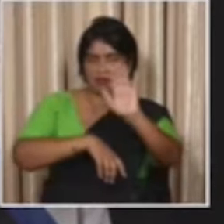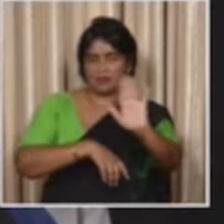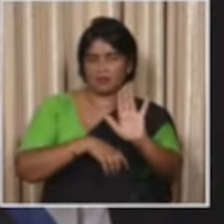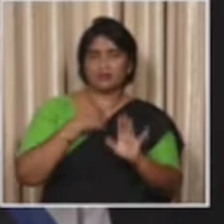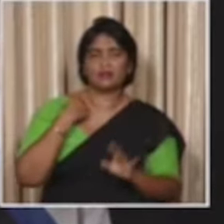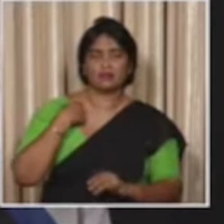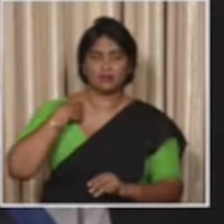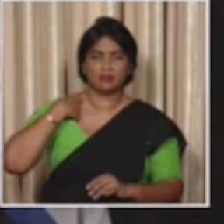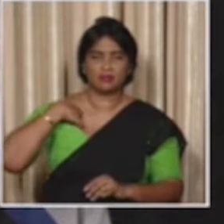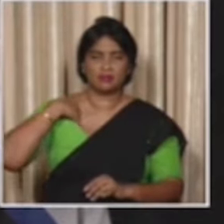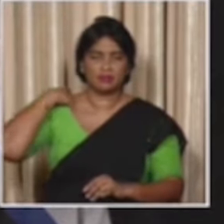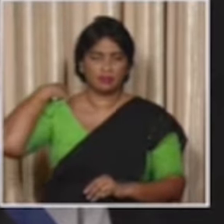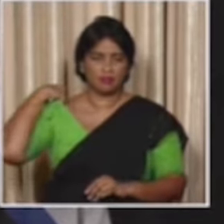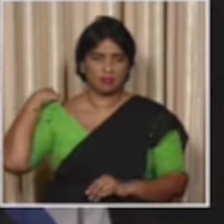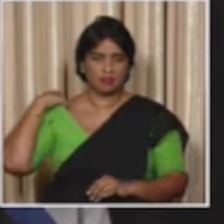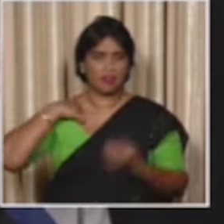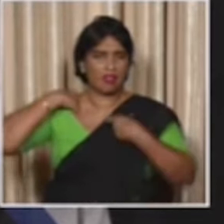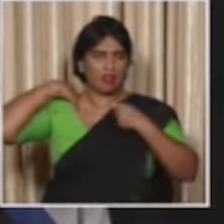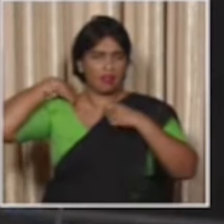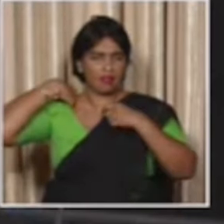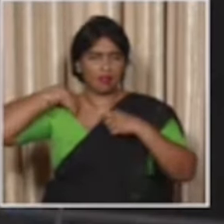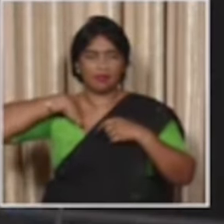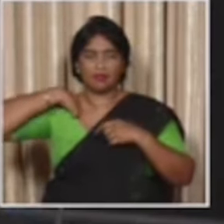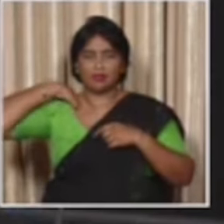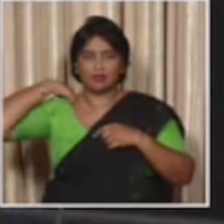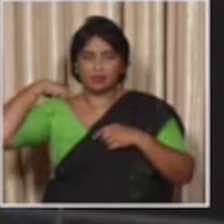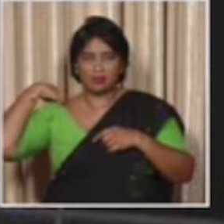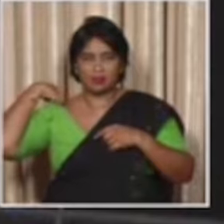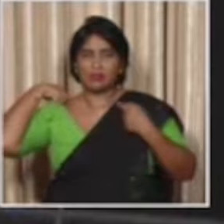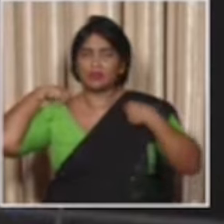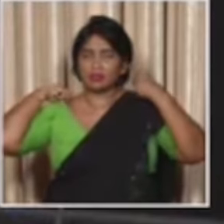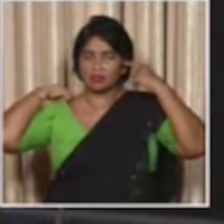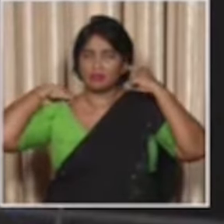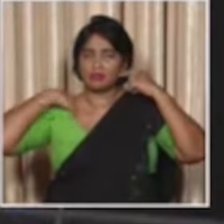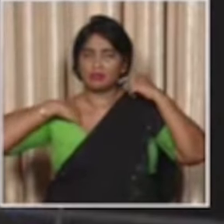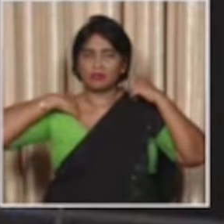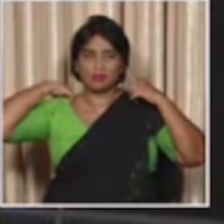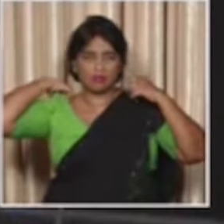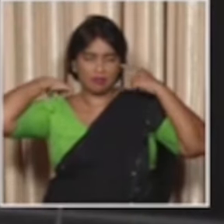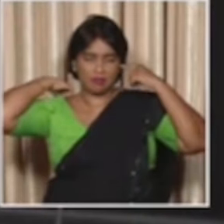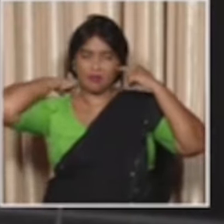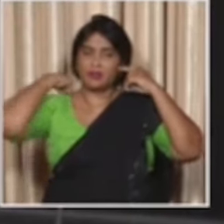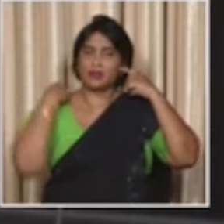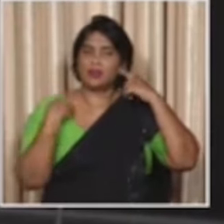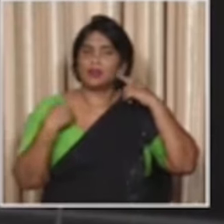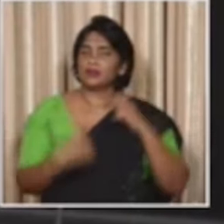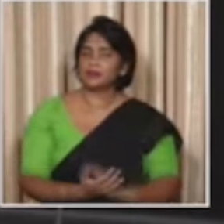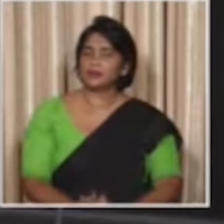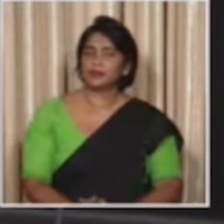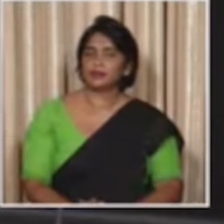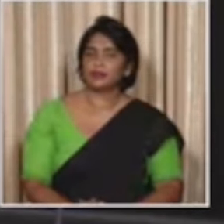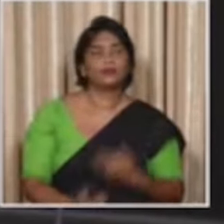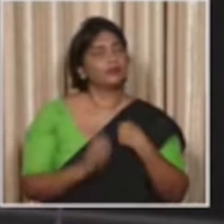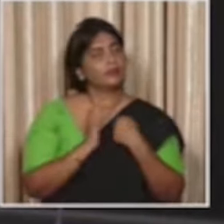මගේ නම කිව්වා so I think I regret the attitude of the honorable